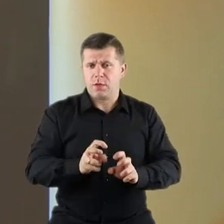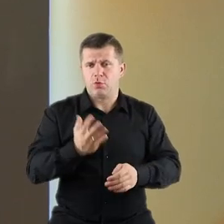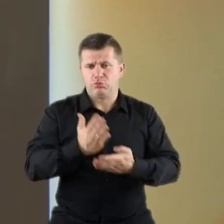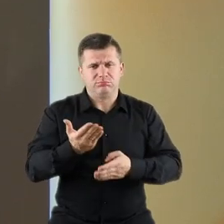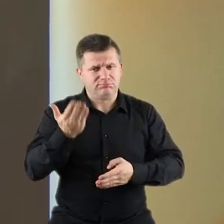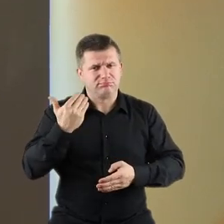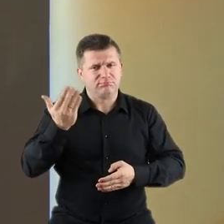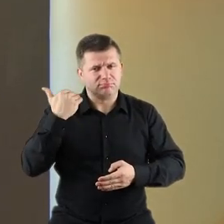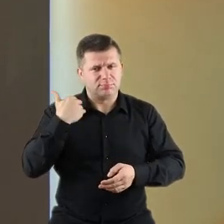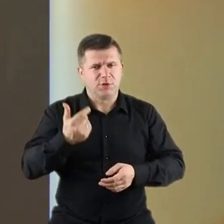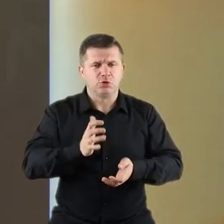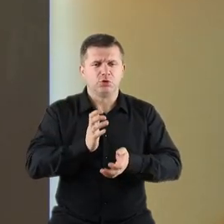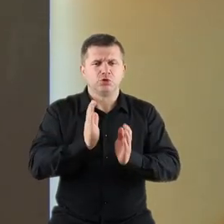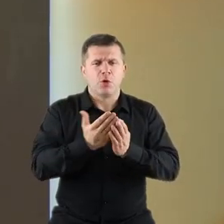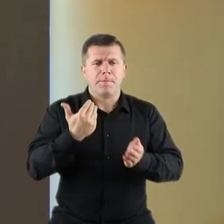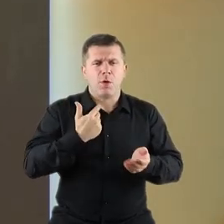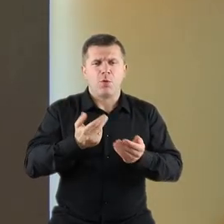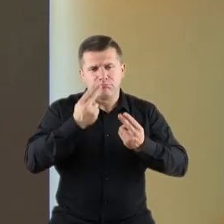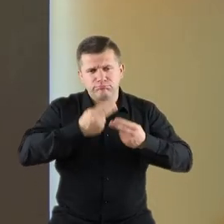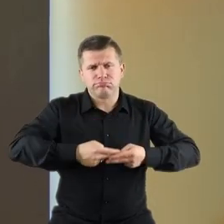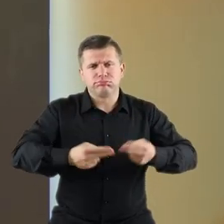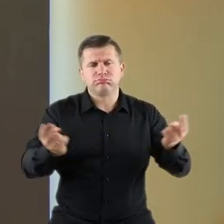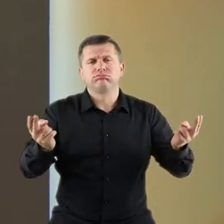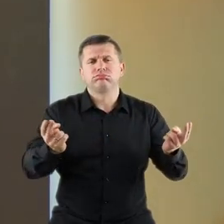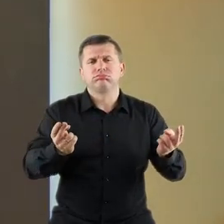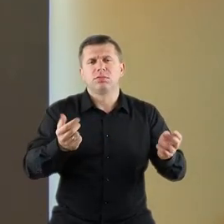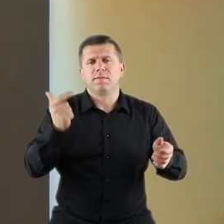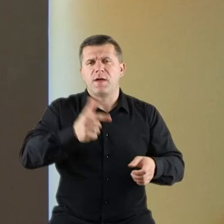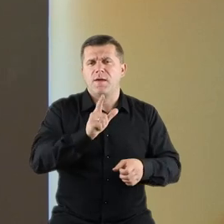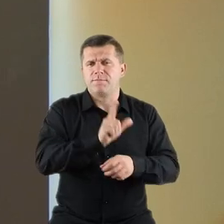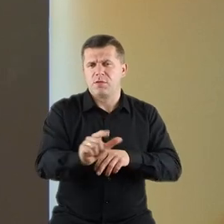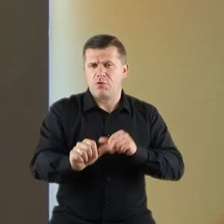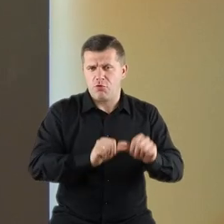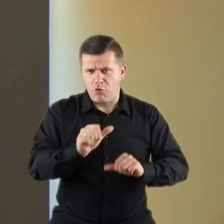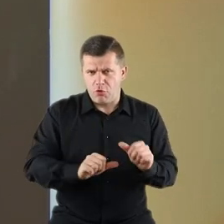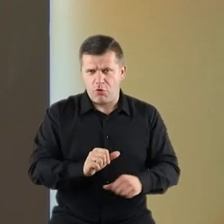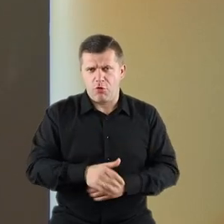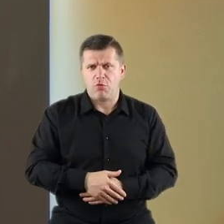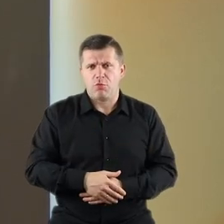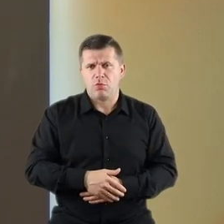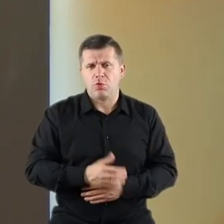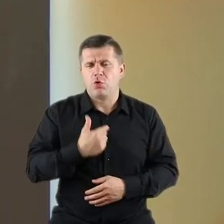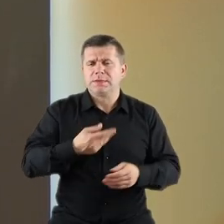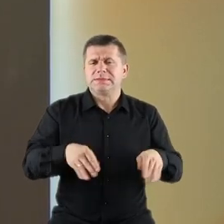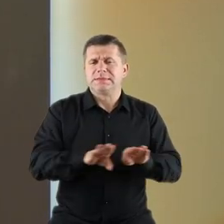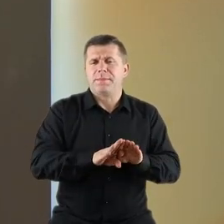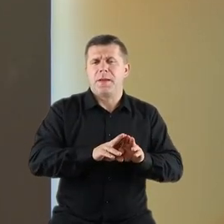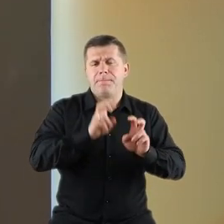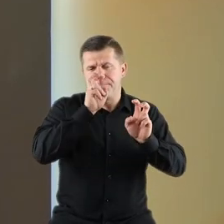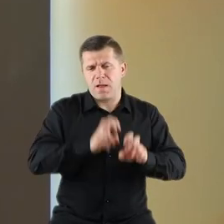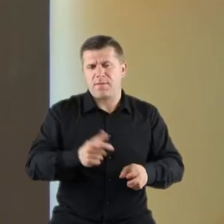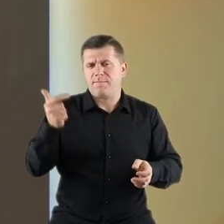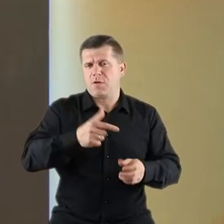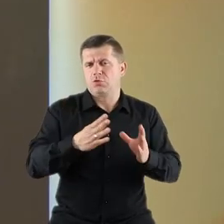temu bo książka się ukazała w 2012 roku więc zamknęłam badaniach 2010